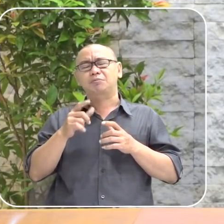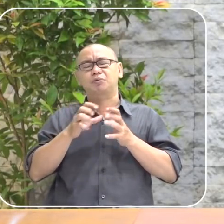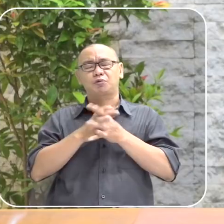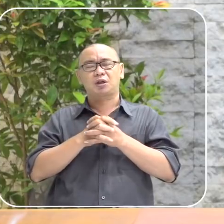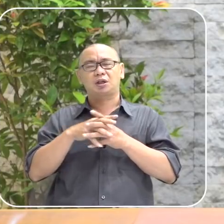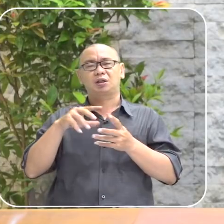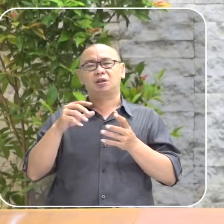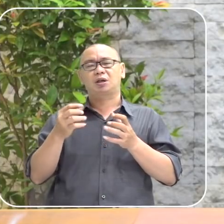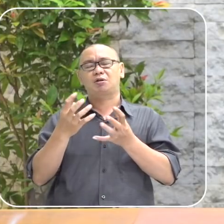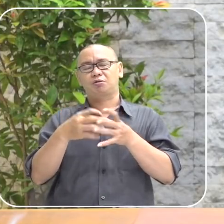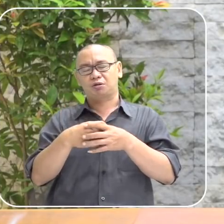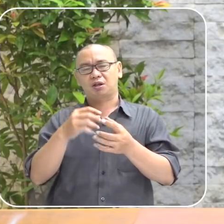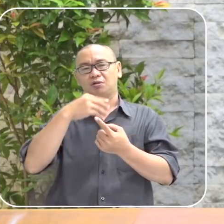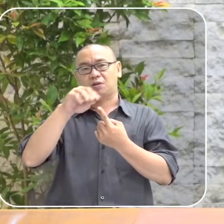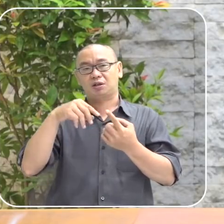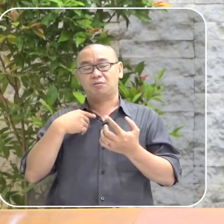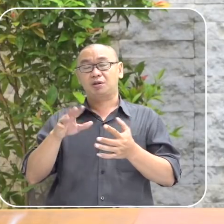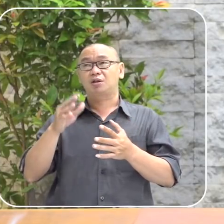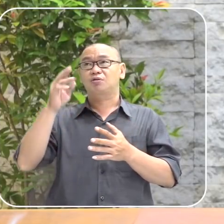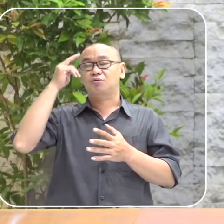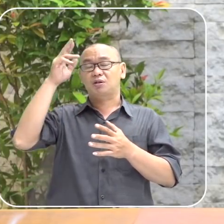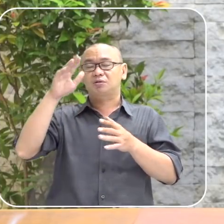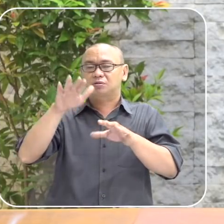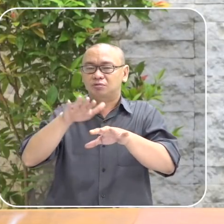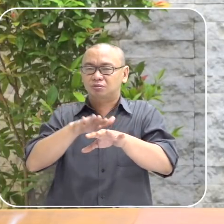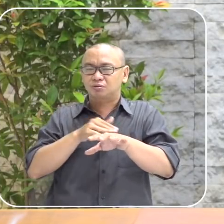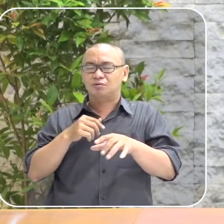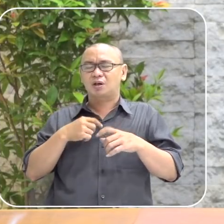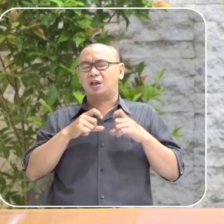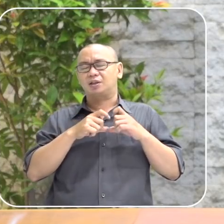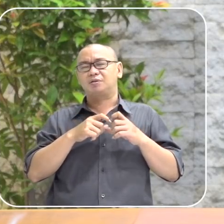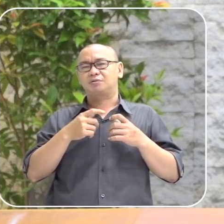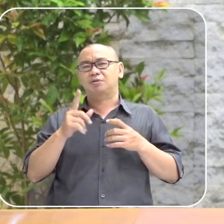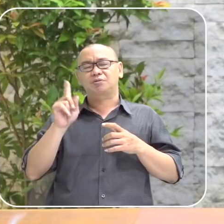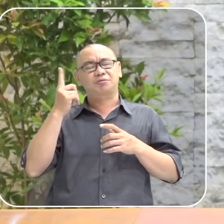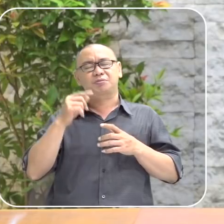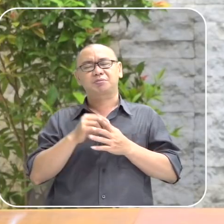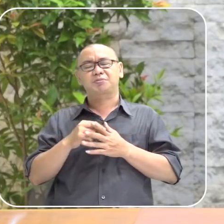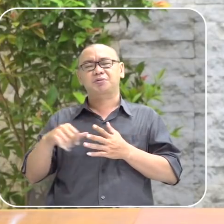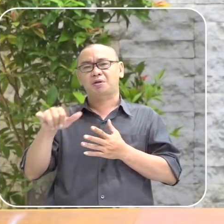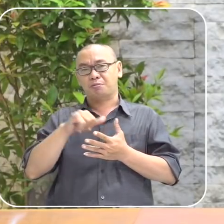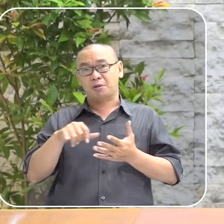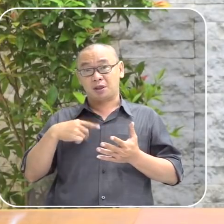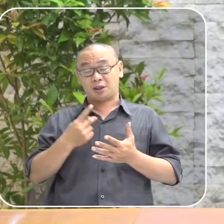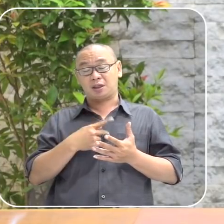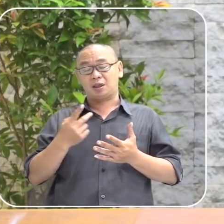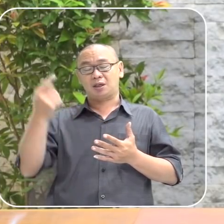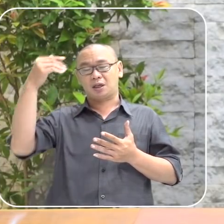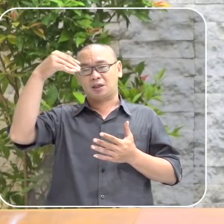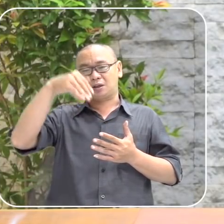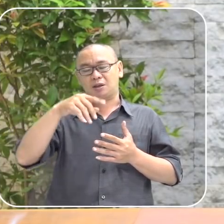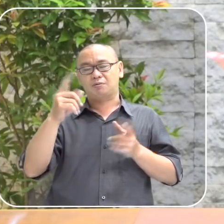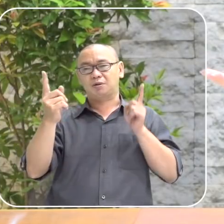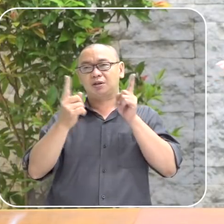kita supaya Tuhan menyentuh hatinya, sehingga suatu saat nanti mereka pun bersama-sama dengan kita datang menghadap